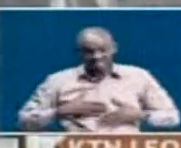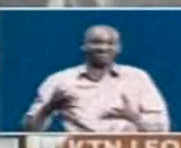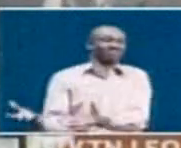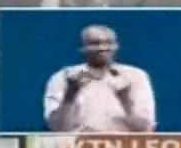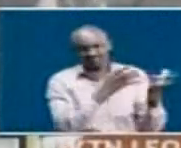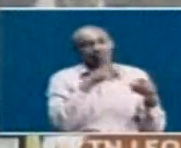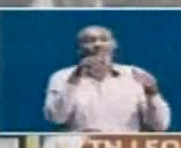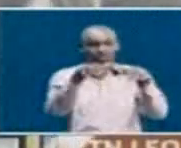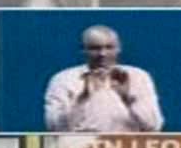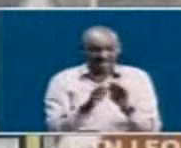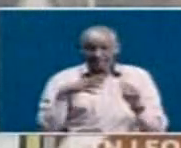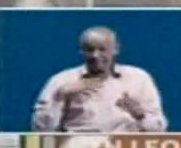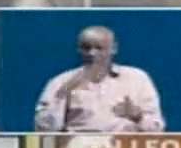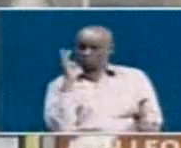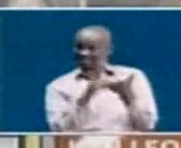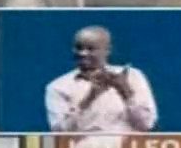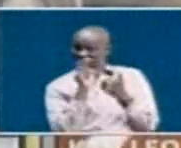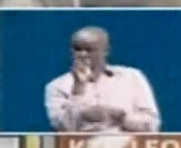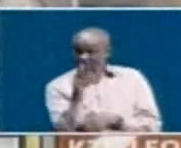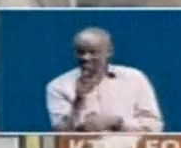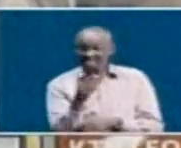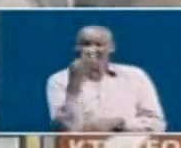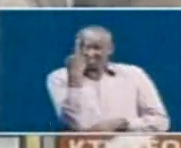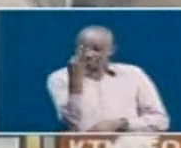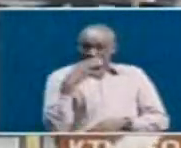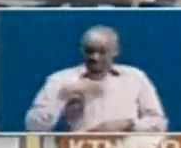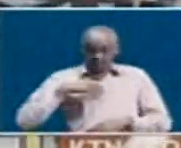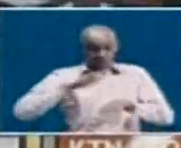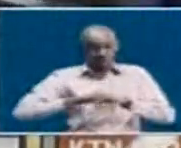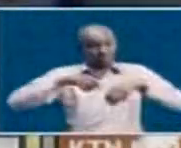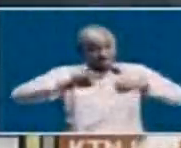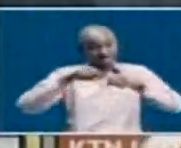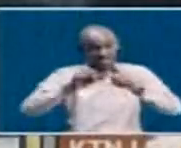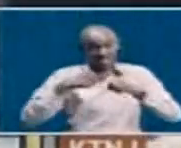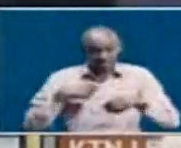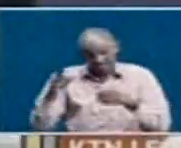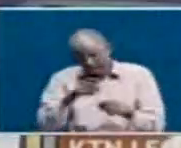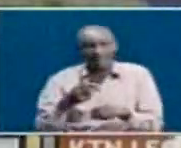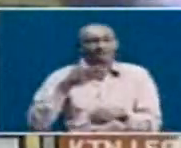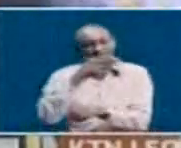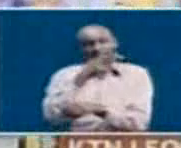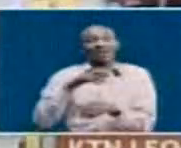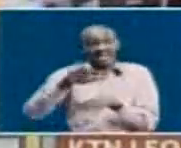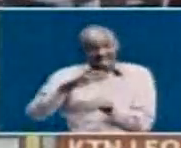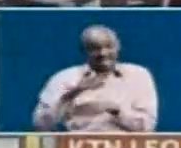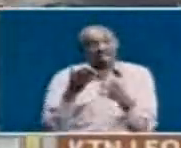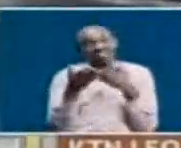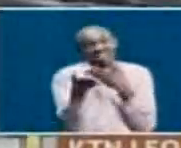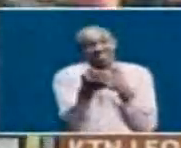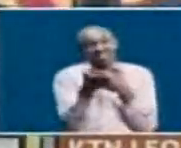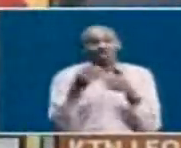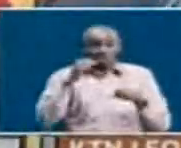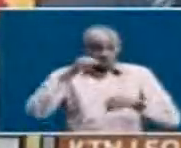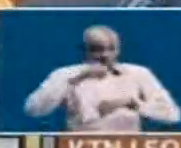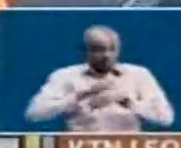mazishi. Kulingana na walioshuhudia kisa hicho, watu watatu waliokuwa kwenye pikipiki walimshambulia kijana huyo katika eneo la karibu na shule